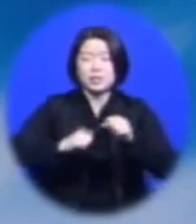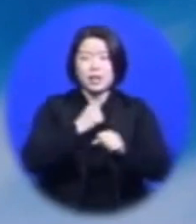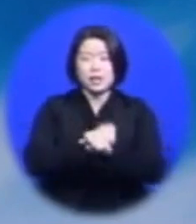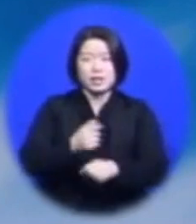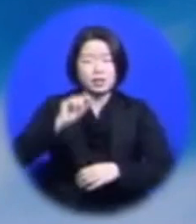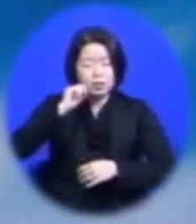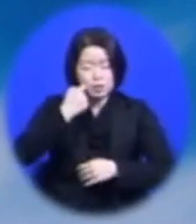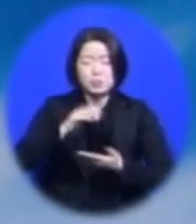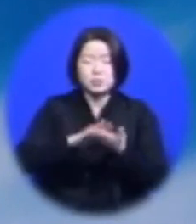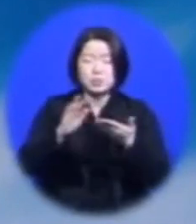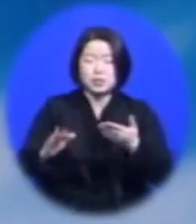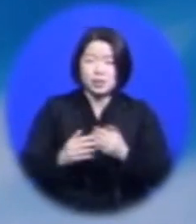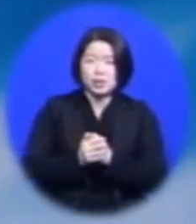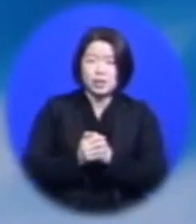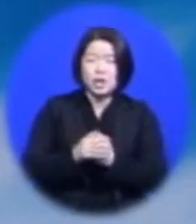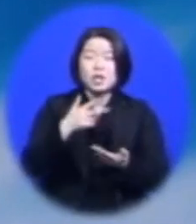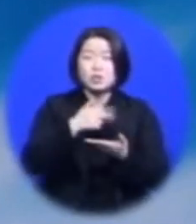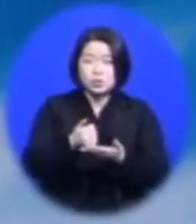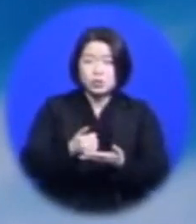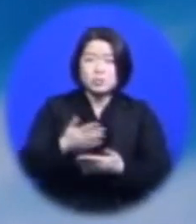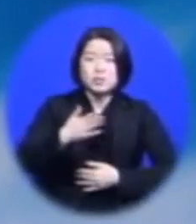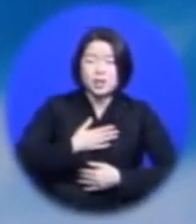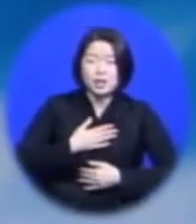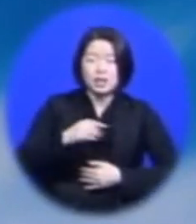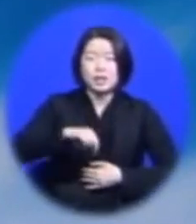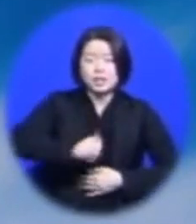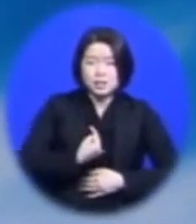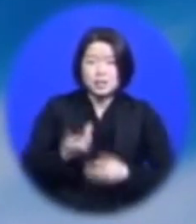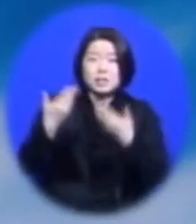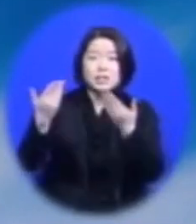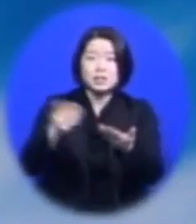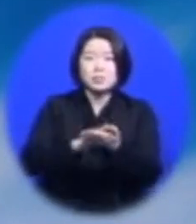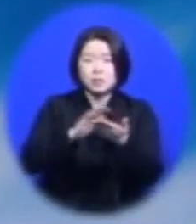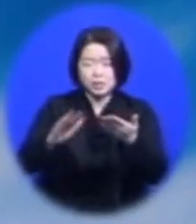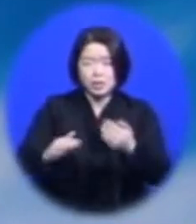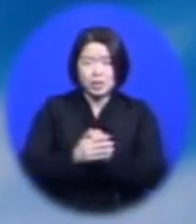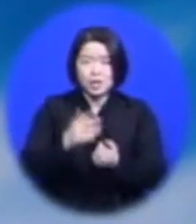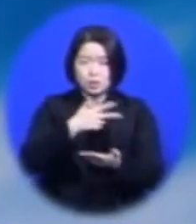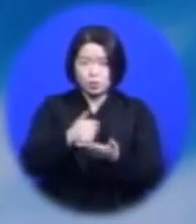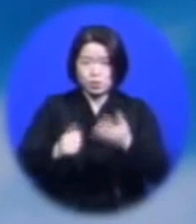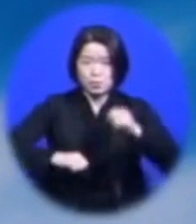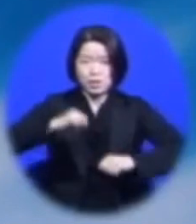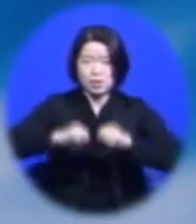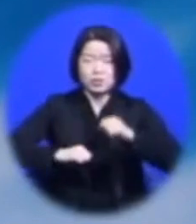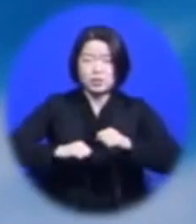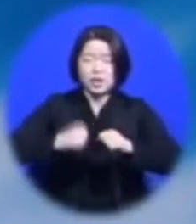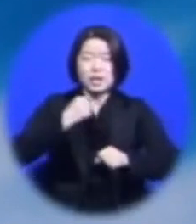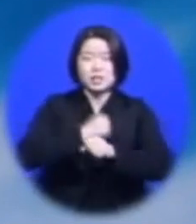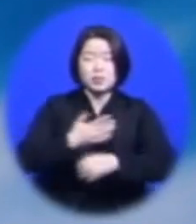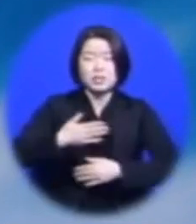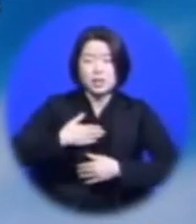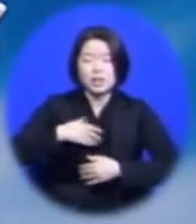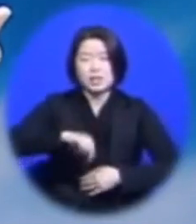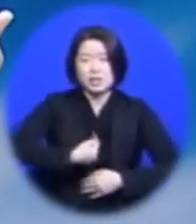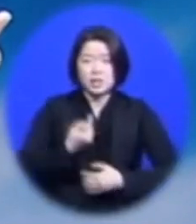없습니다. 주님, 제가 주님께 저 자신을 드립니다. 주님의 역사하심에 저 자신을 맡깁니다.